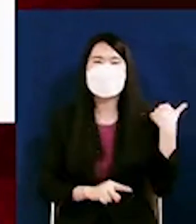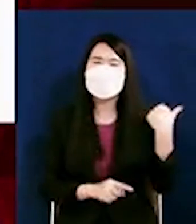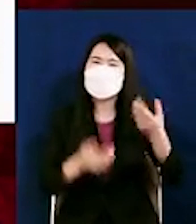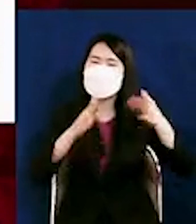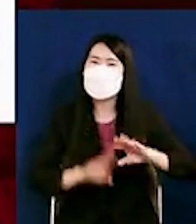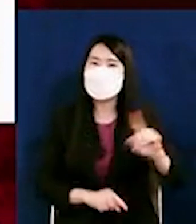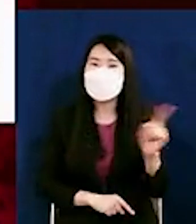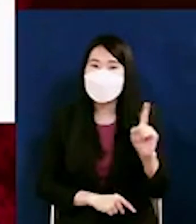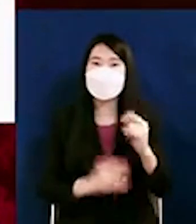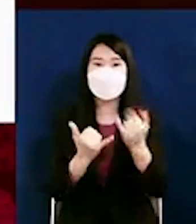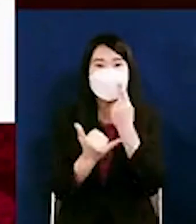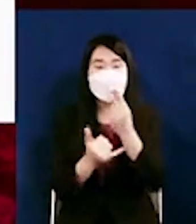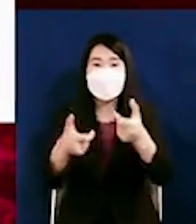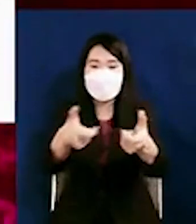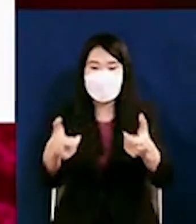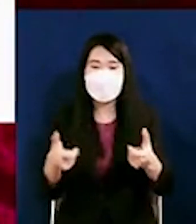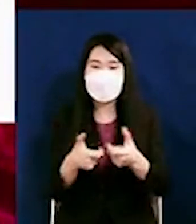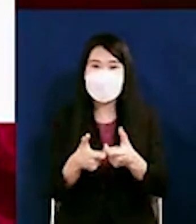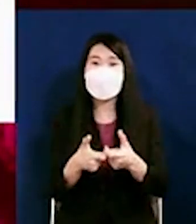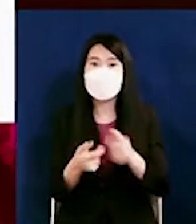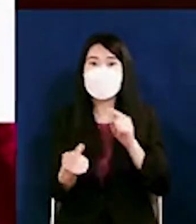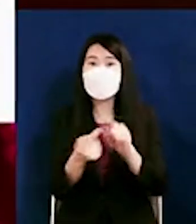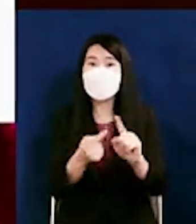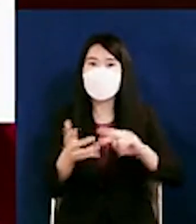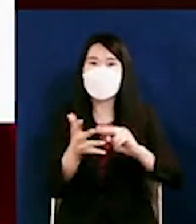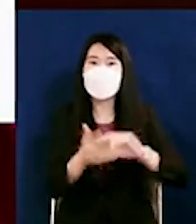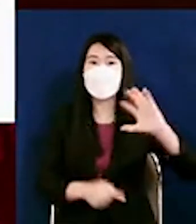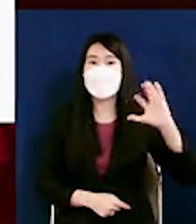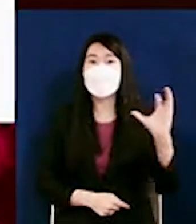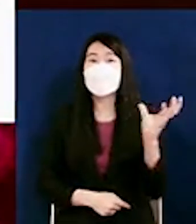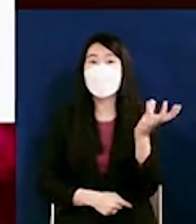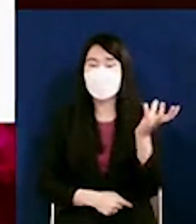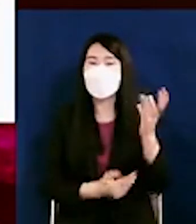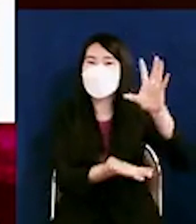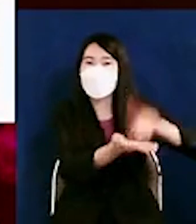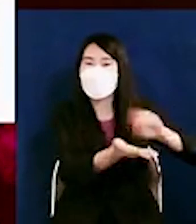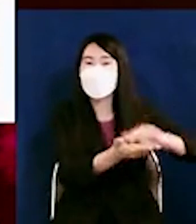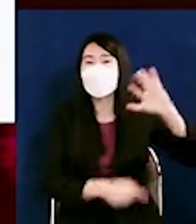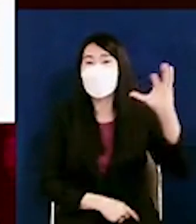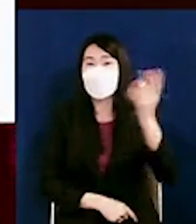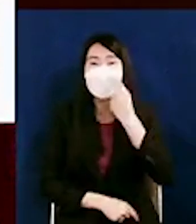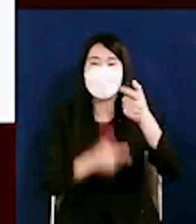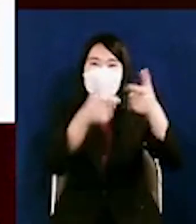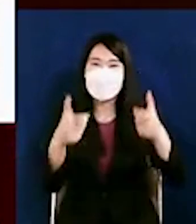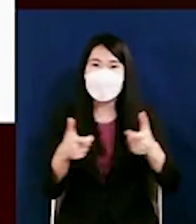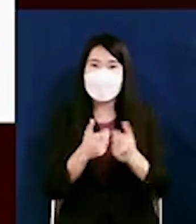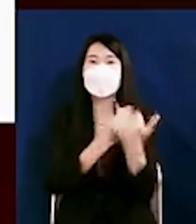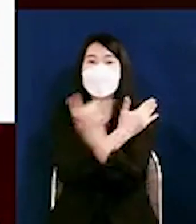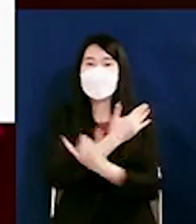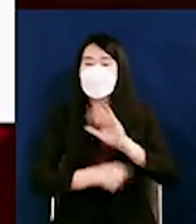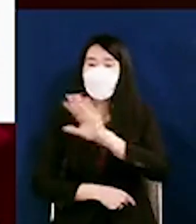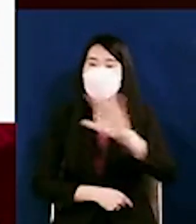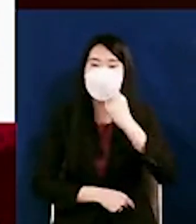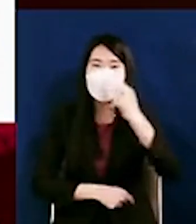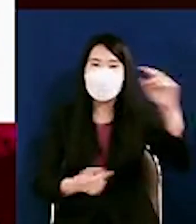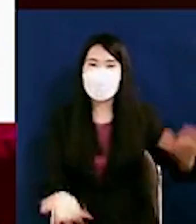รก็เราดูรายงานใน G-SET G-SET คือถังใหญ่ของโลกใบนี้ที่รวบรวมเอาการรายงานของทุกประเทศในเรื่องของการ